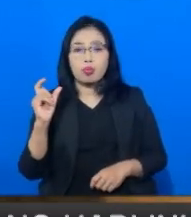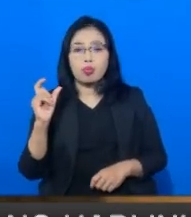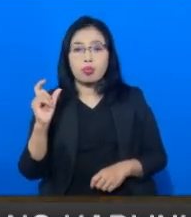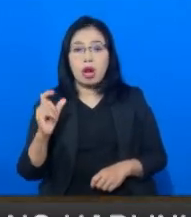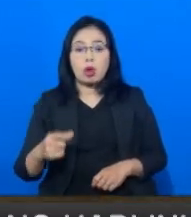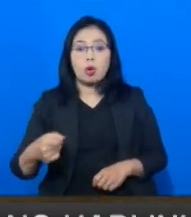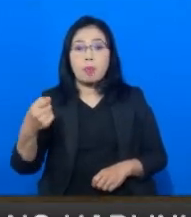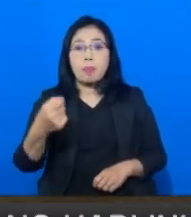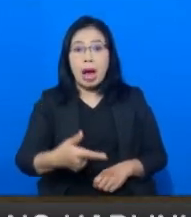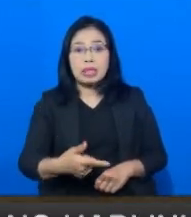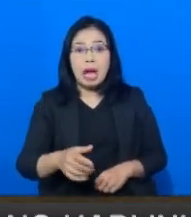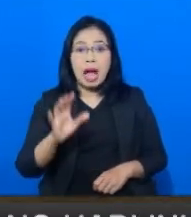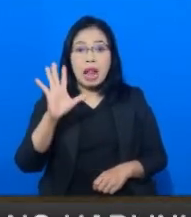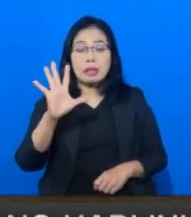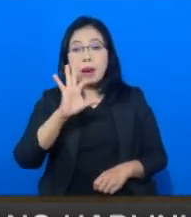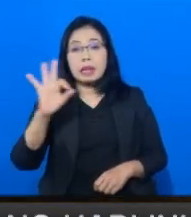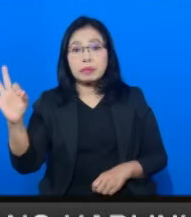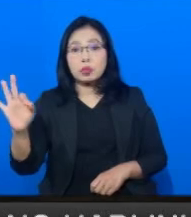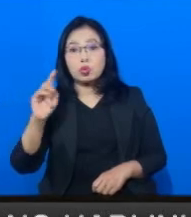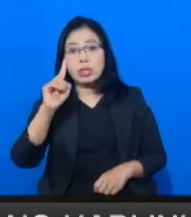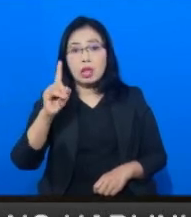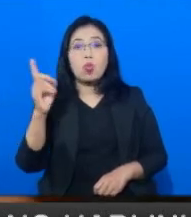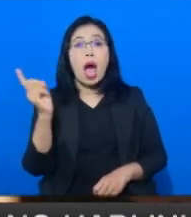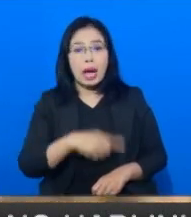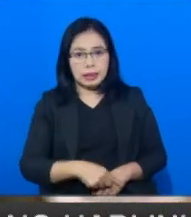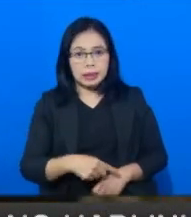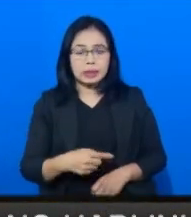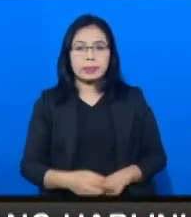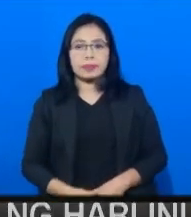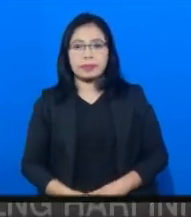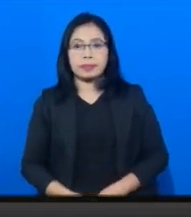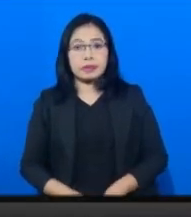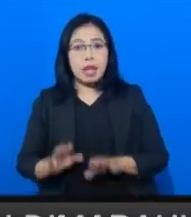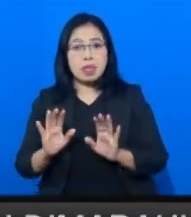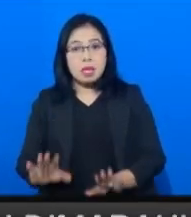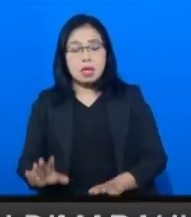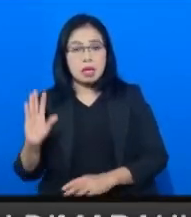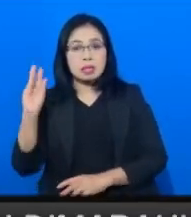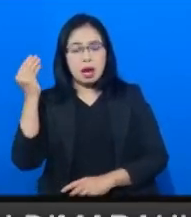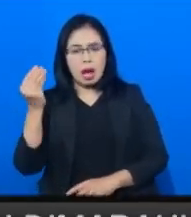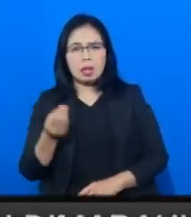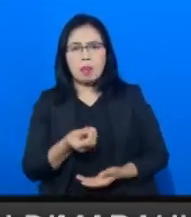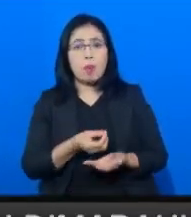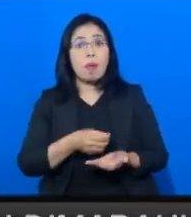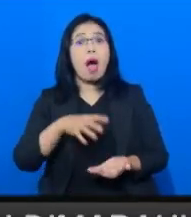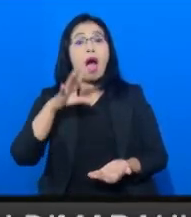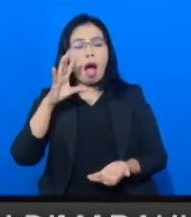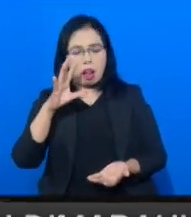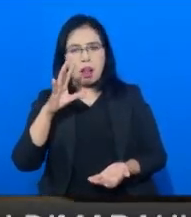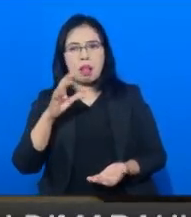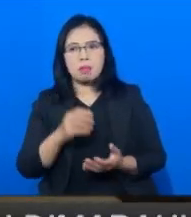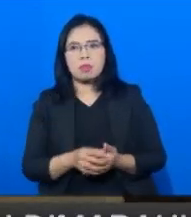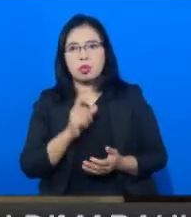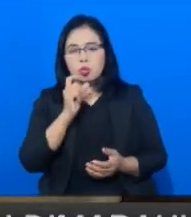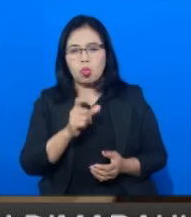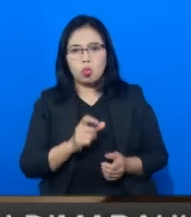membayar Rp5.000 untuk satu hari. Tinggal di Jakarta tidaklah murah. Selain membayar untuk mandi cuci